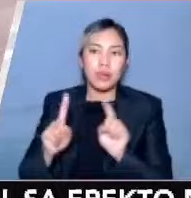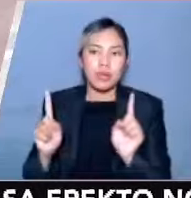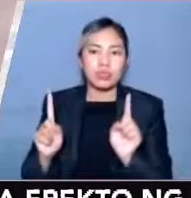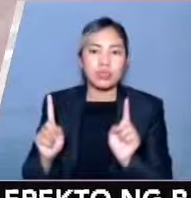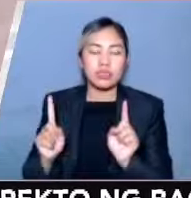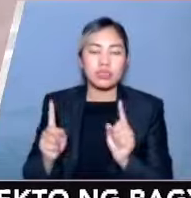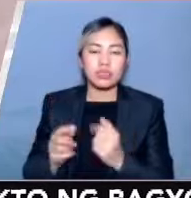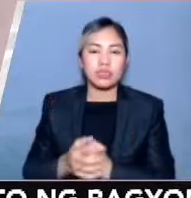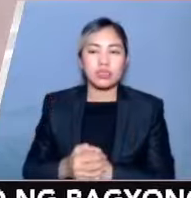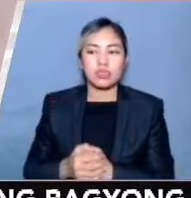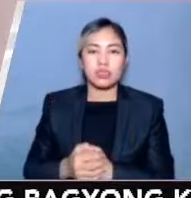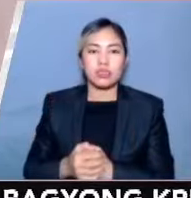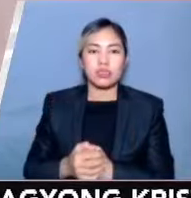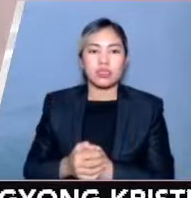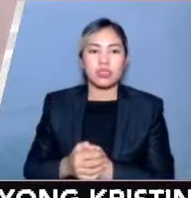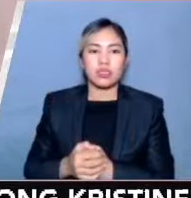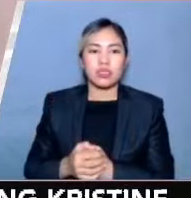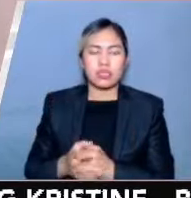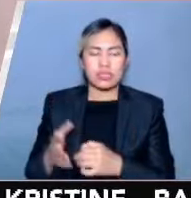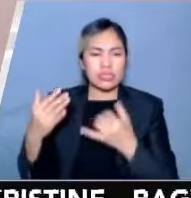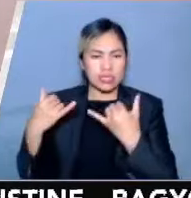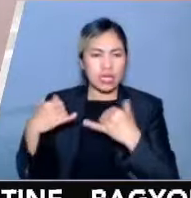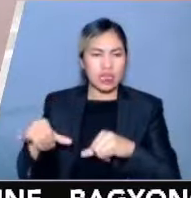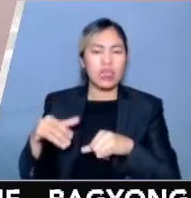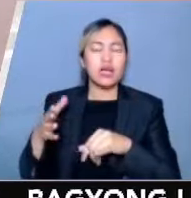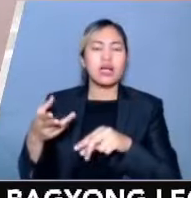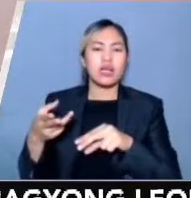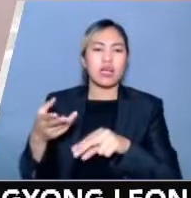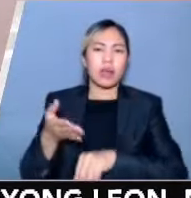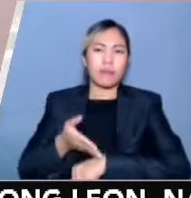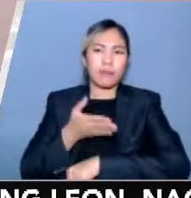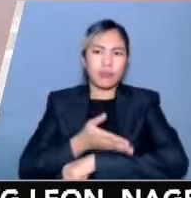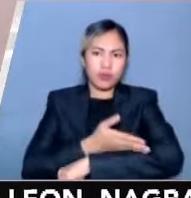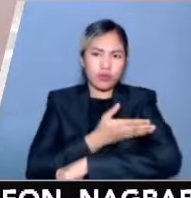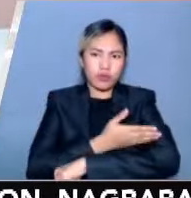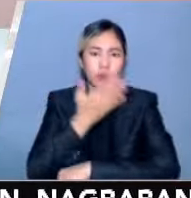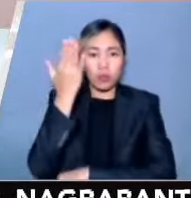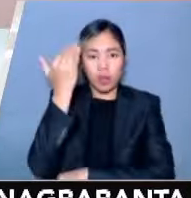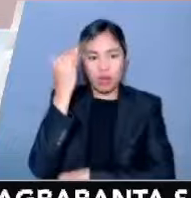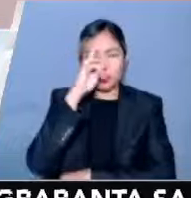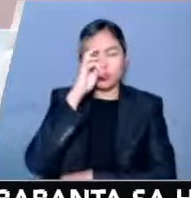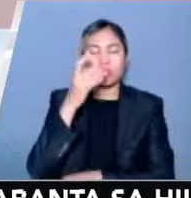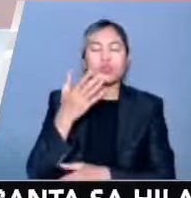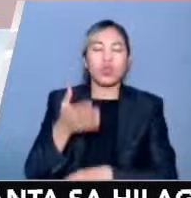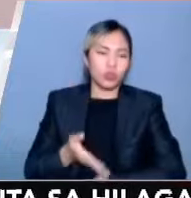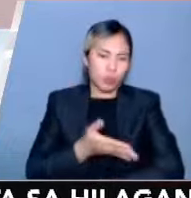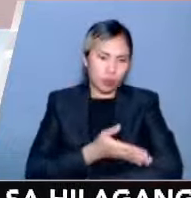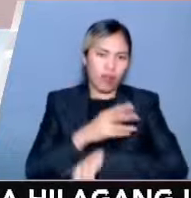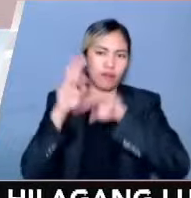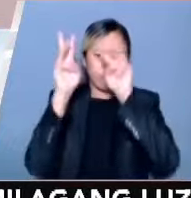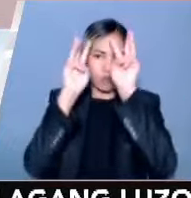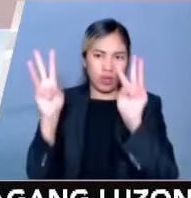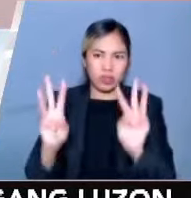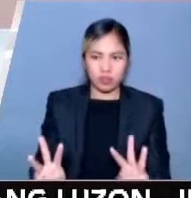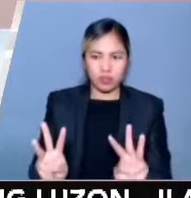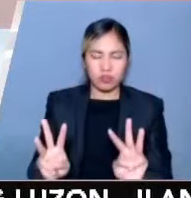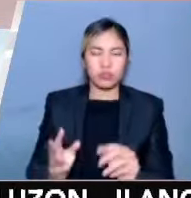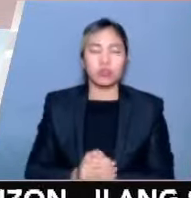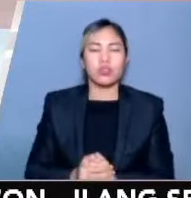medyo nag-i-improve naman na po dahil yung gumaganda po yung weather, tapos medyo umaayos na po